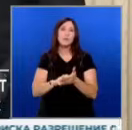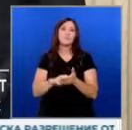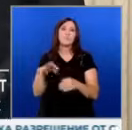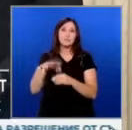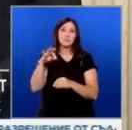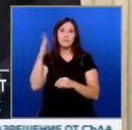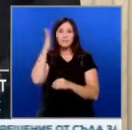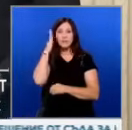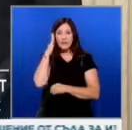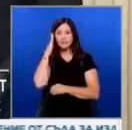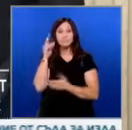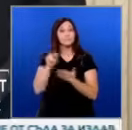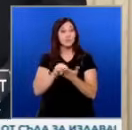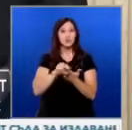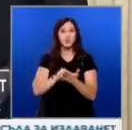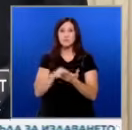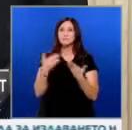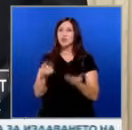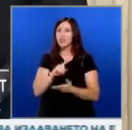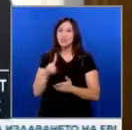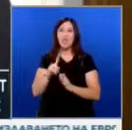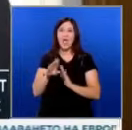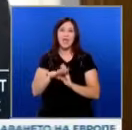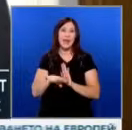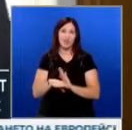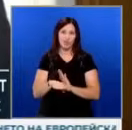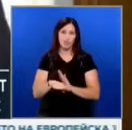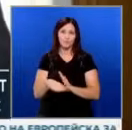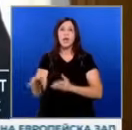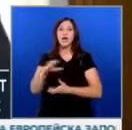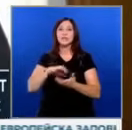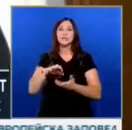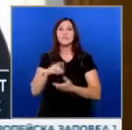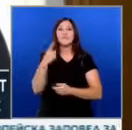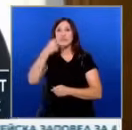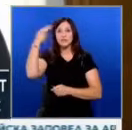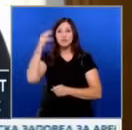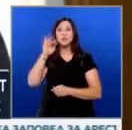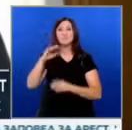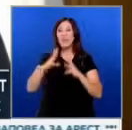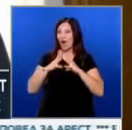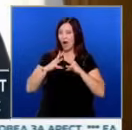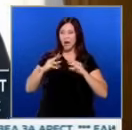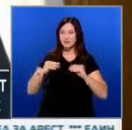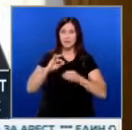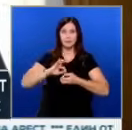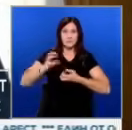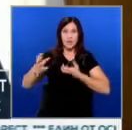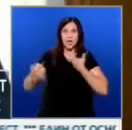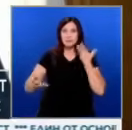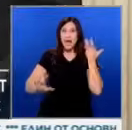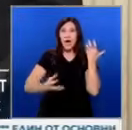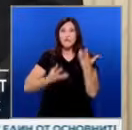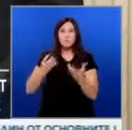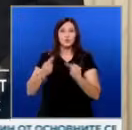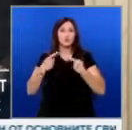премиер. А изчитам, че не е редно кризата в една институция да бъде гасена с разпалване на пожар в